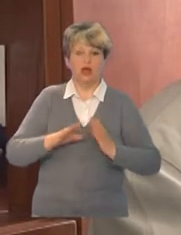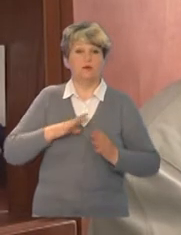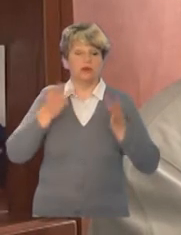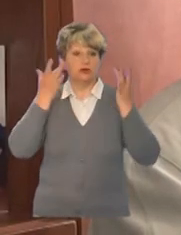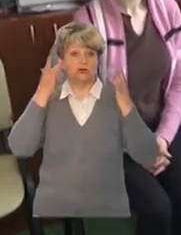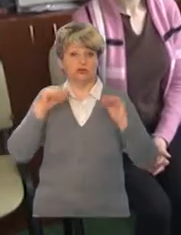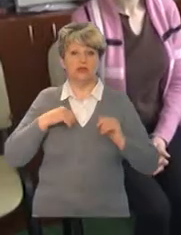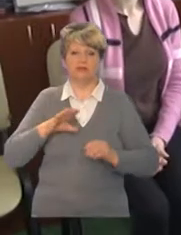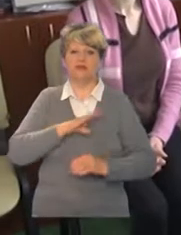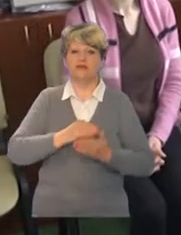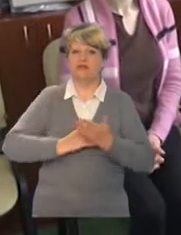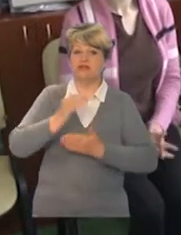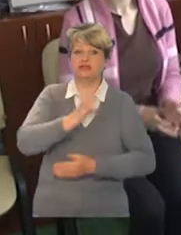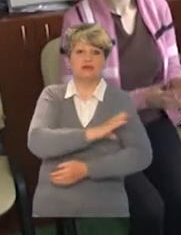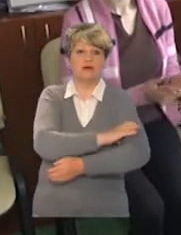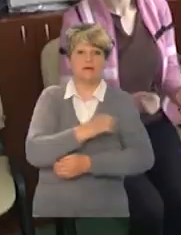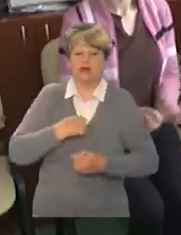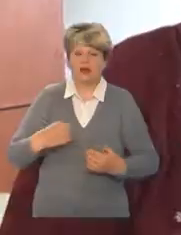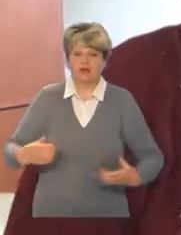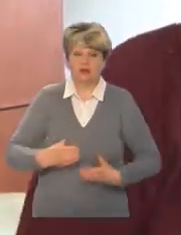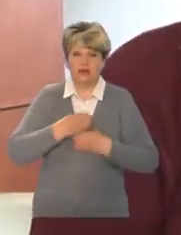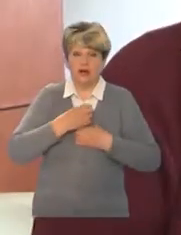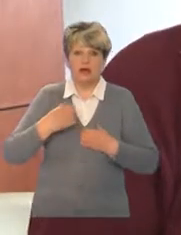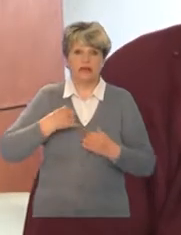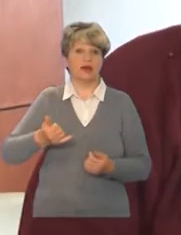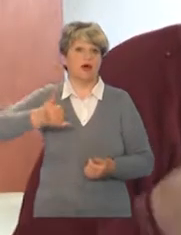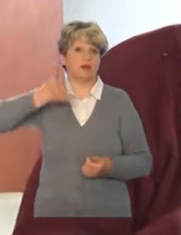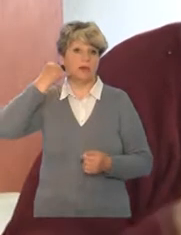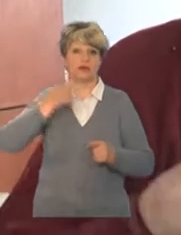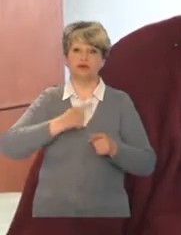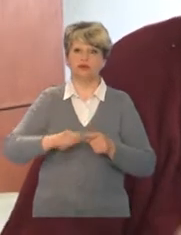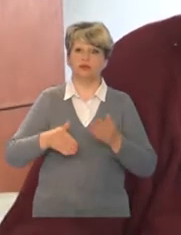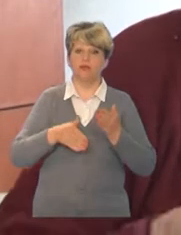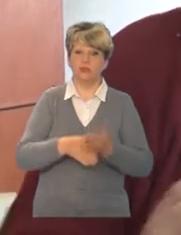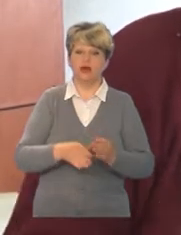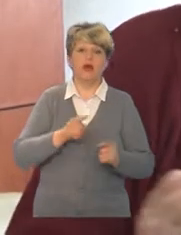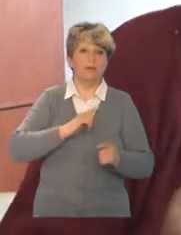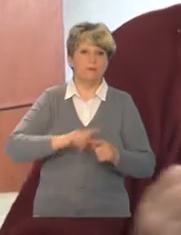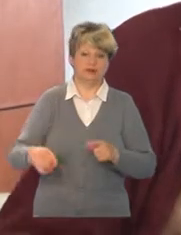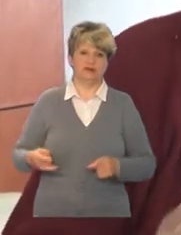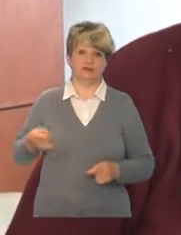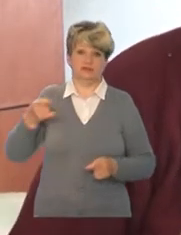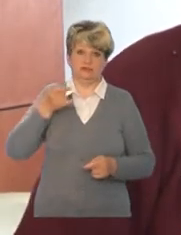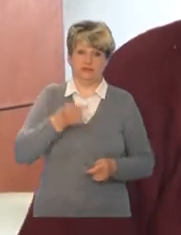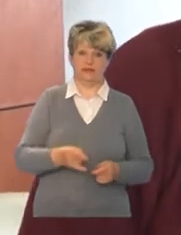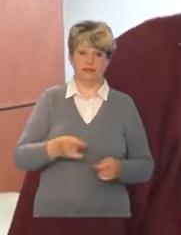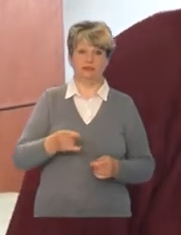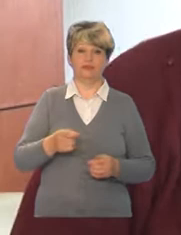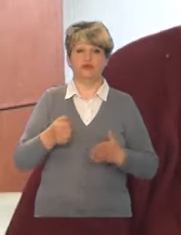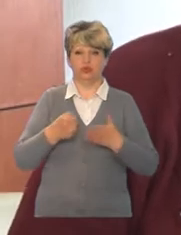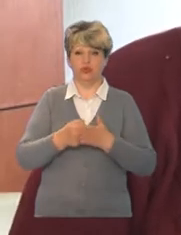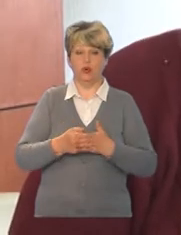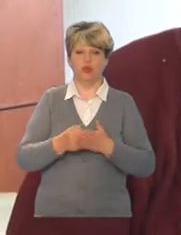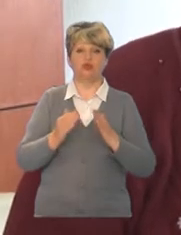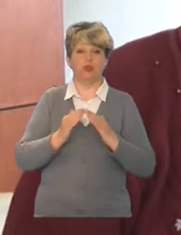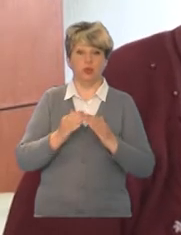був високий тиск, я злякалася, і я набрала швидку, і дуже швидко приїхала швидка,